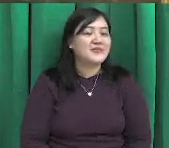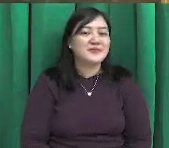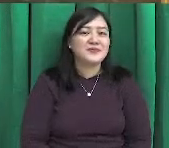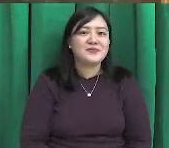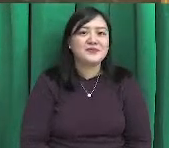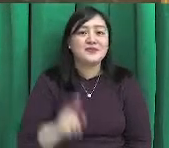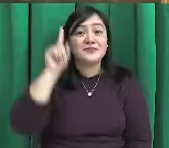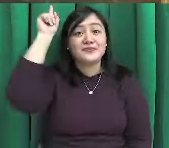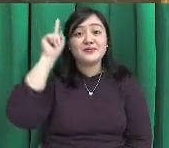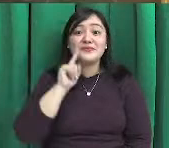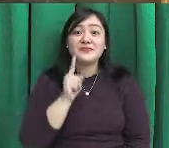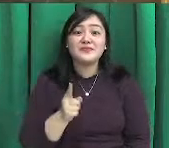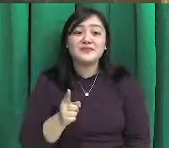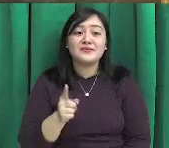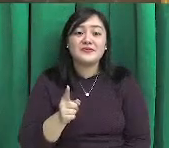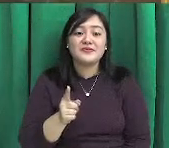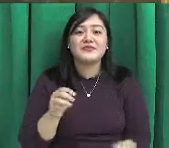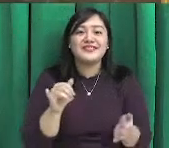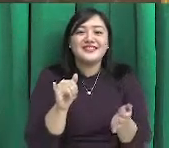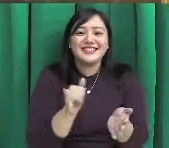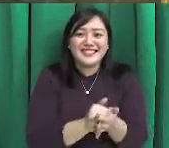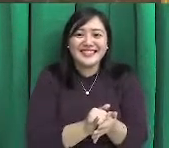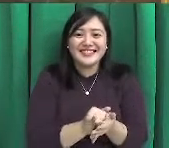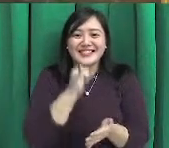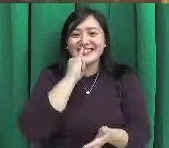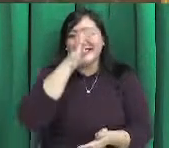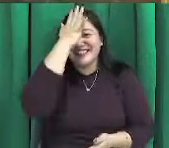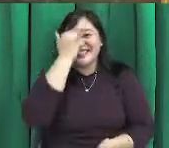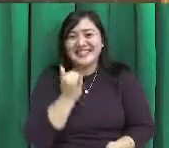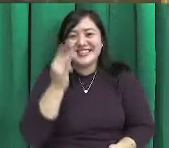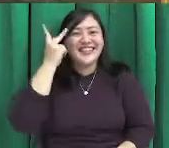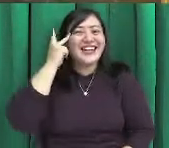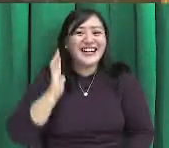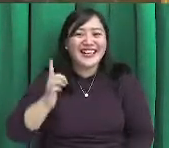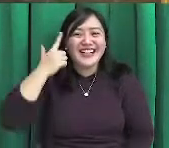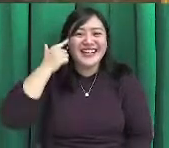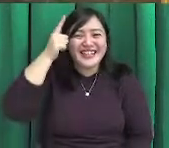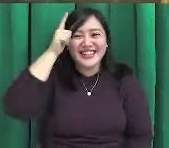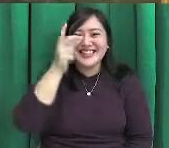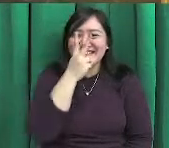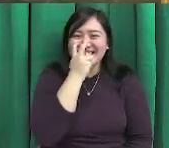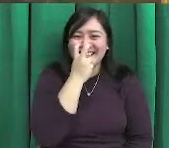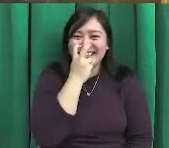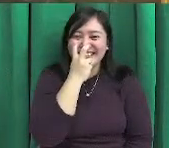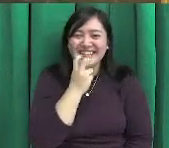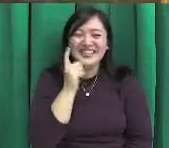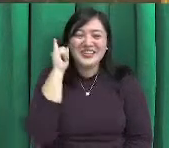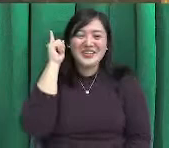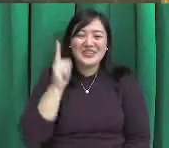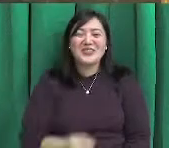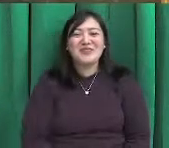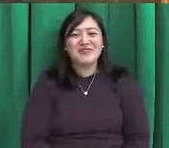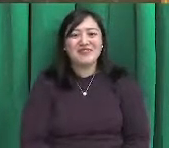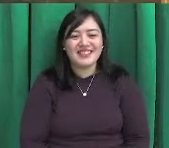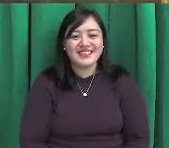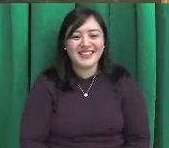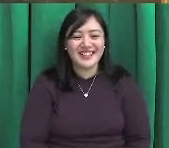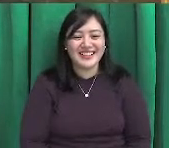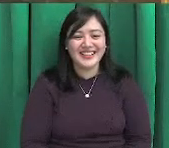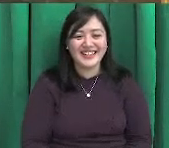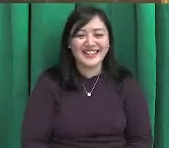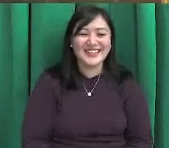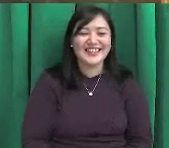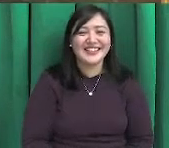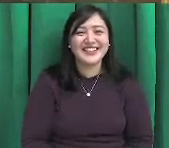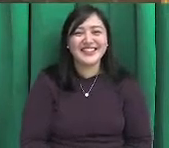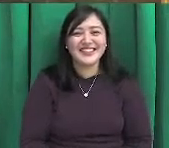kaya siguro matcha-challenge ako manligaw para maano ko lang yan. PSG. Para may experience, Pastor. De, para lang may experience kung gaano katotoo